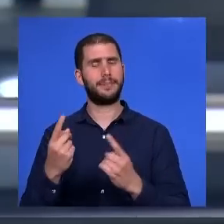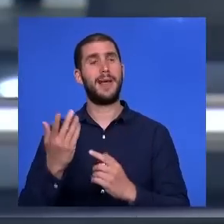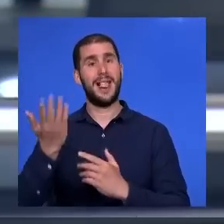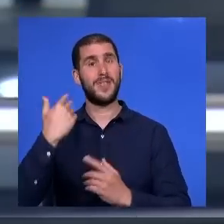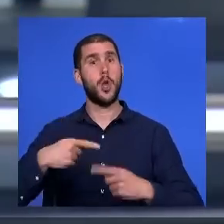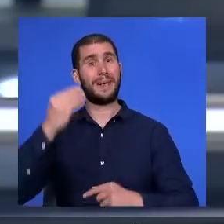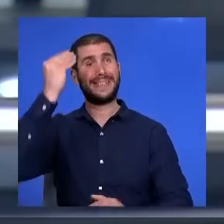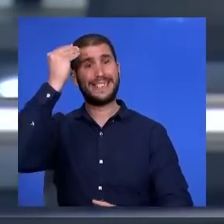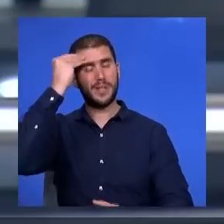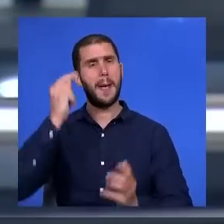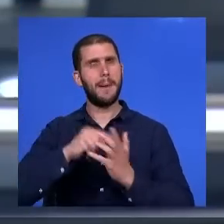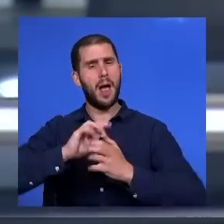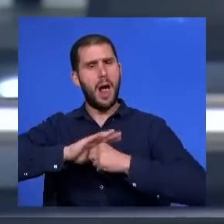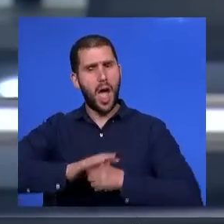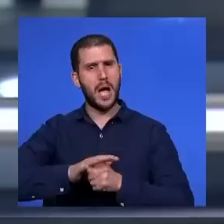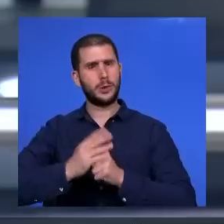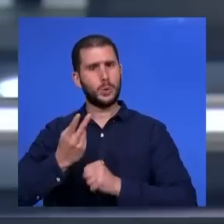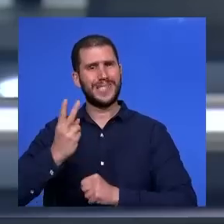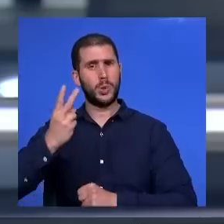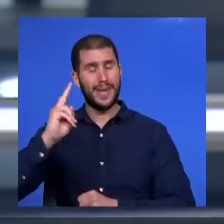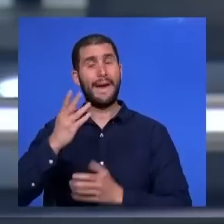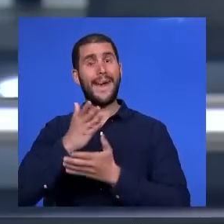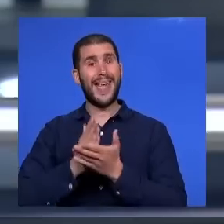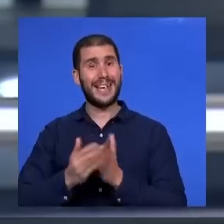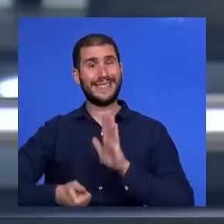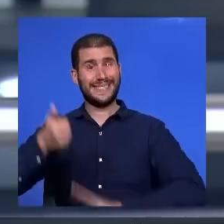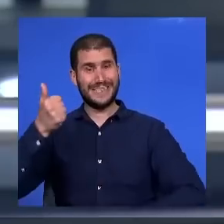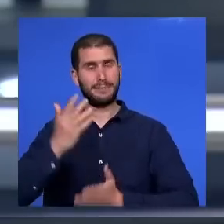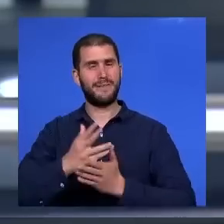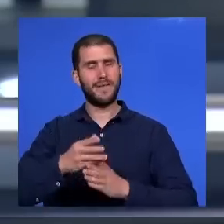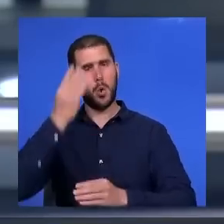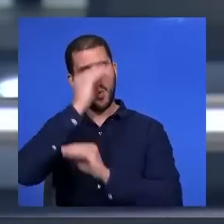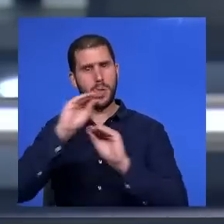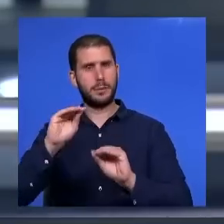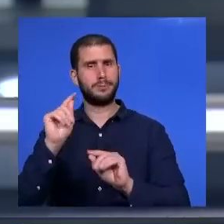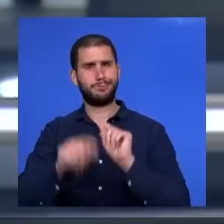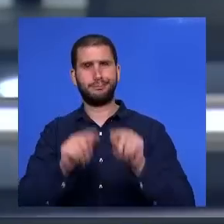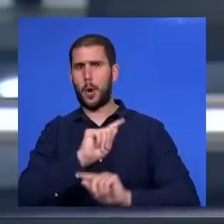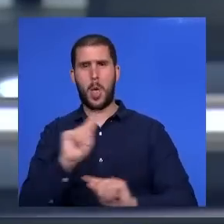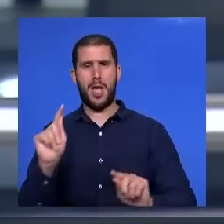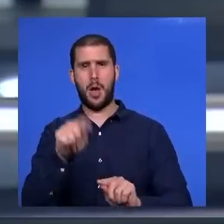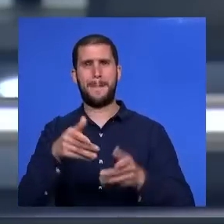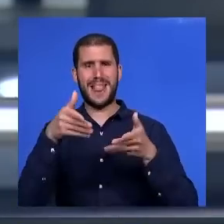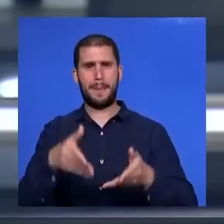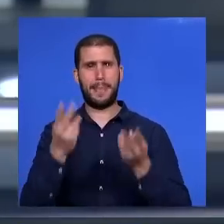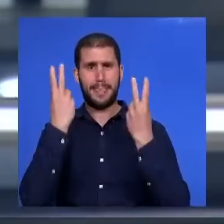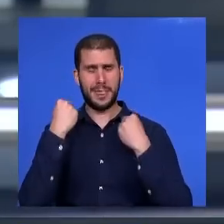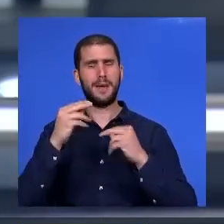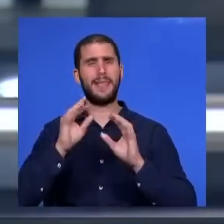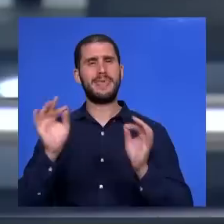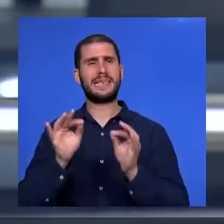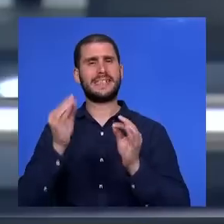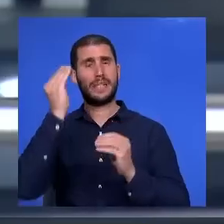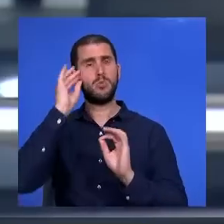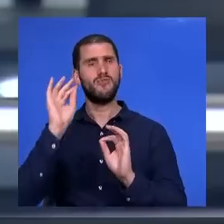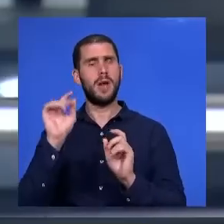הזיכרון ובעקבות הלחץ שהולך וגובר, חלק מהשרים כבר מודיעים שמבטלים את הגעתם לבתי העלמין ולטקסי הזיכרון כדי